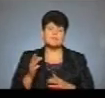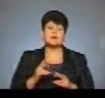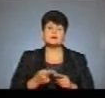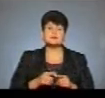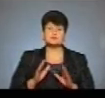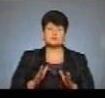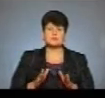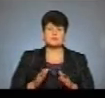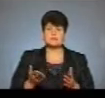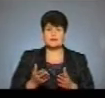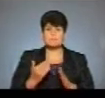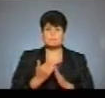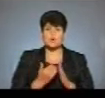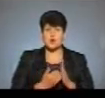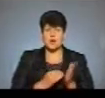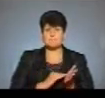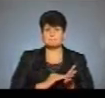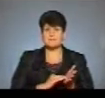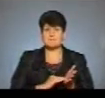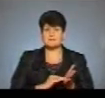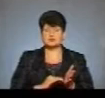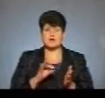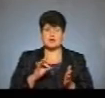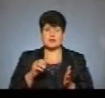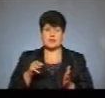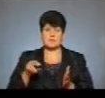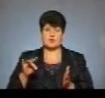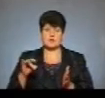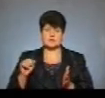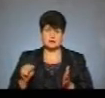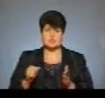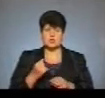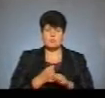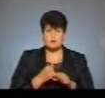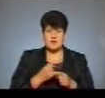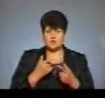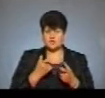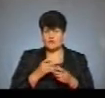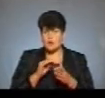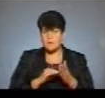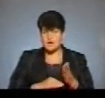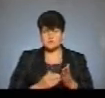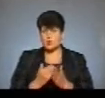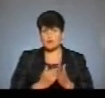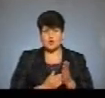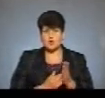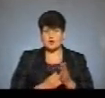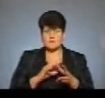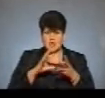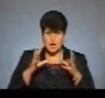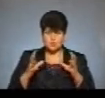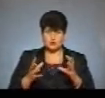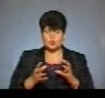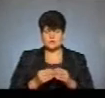статися? Де програми пишуть репортажі, де програми обробляють інформацію, де програми актуалізовують